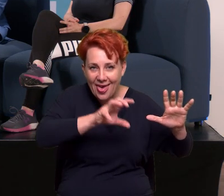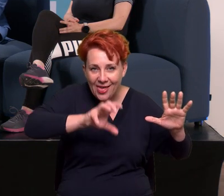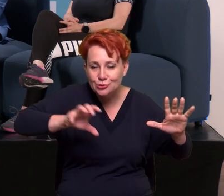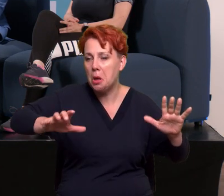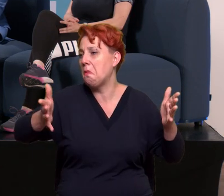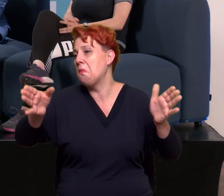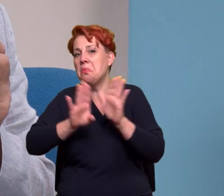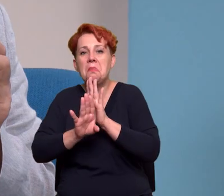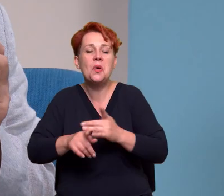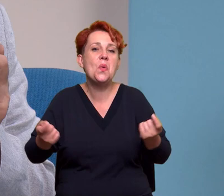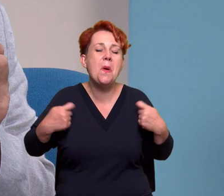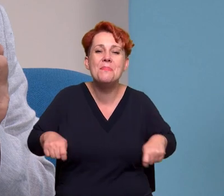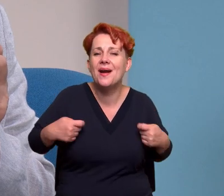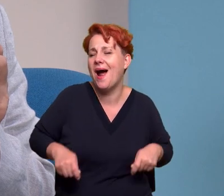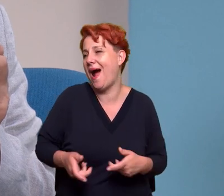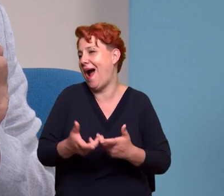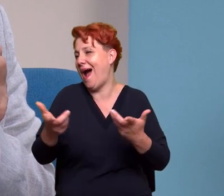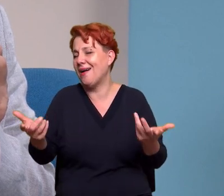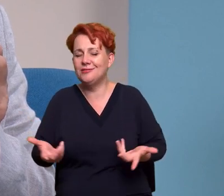jakieś ubrania, jakieś